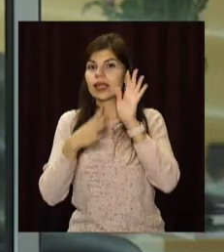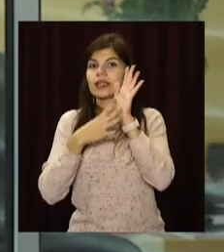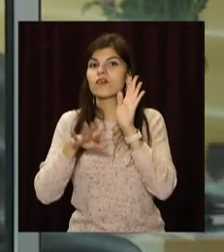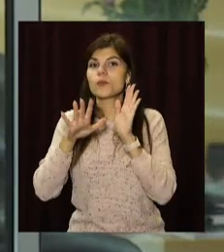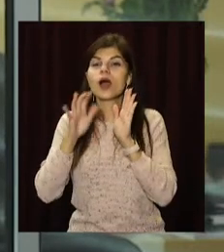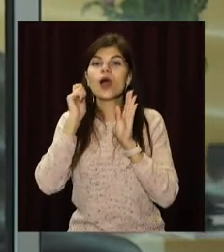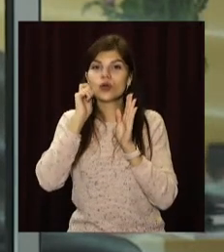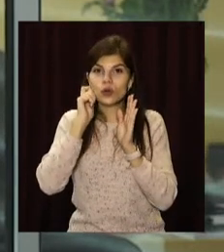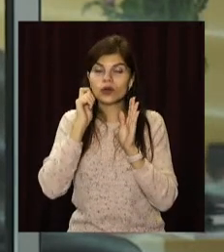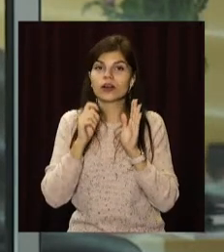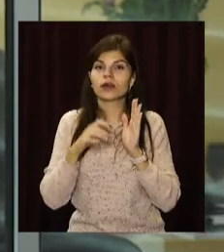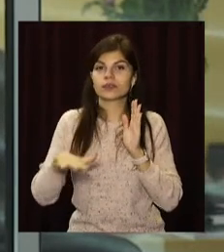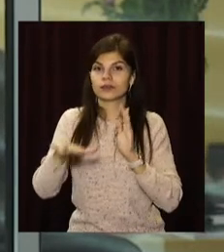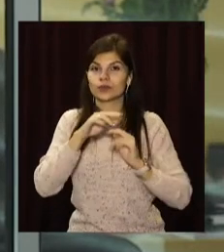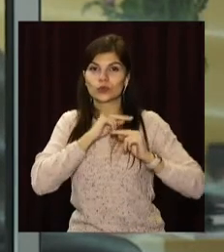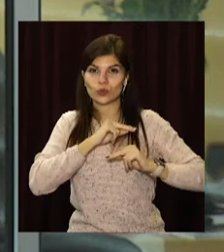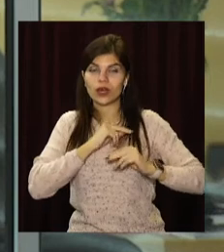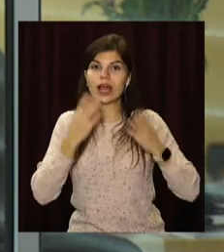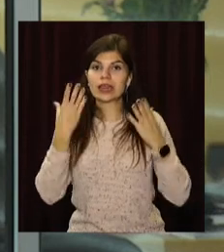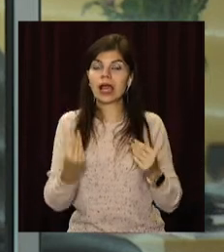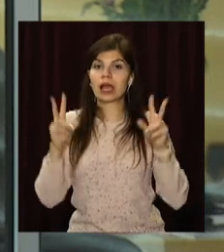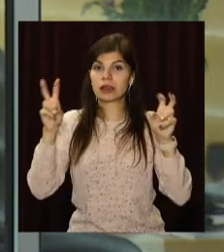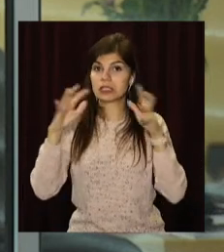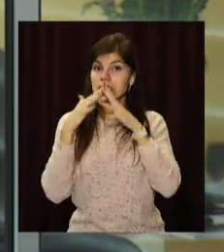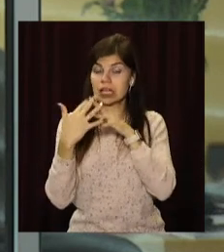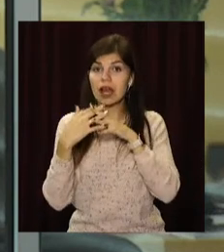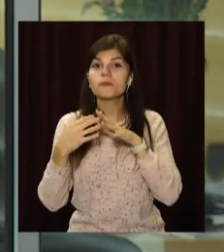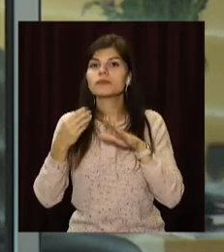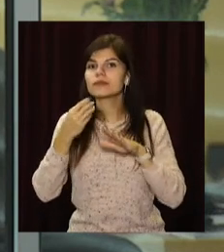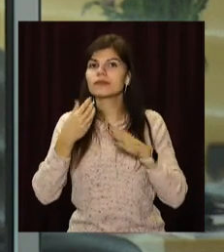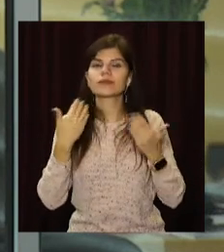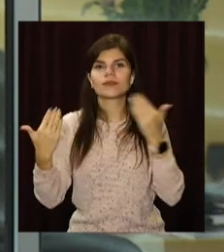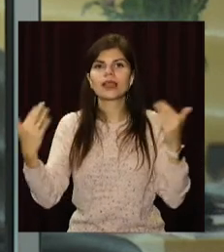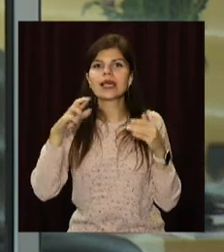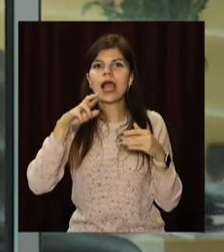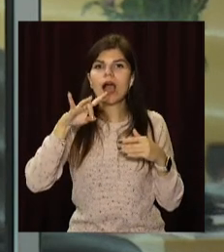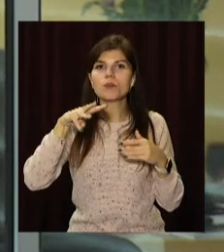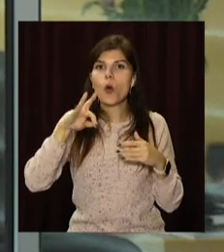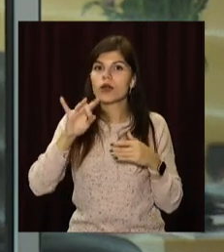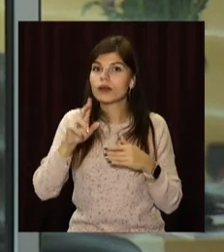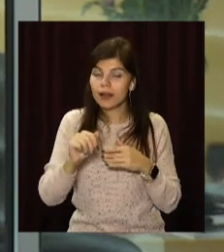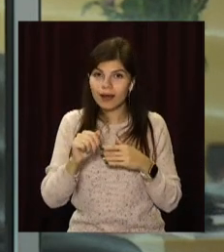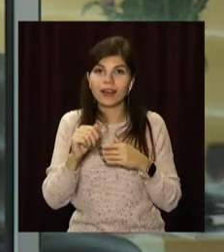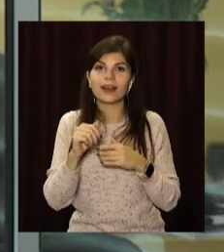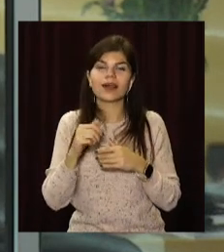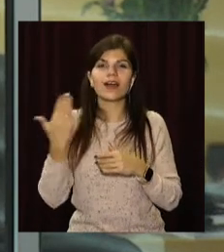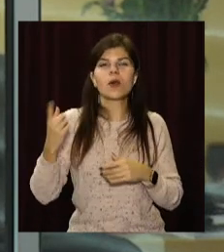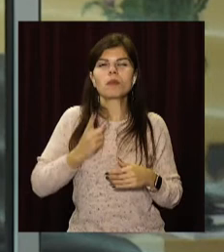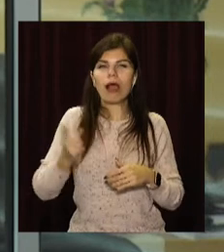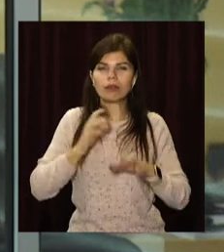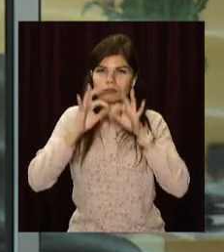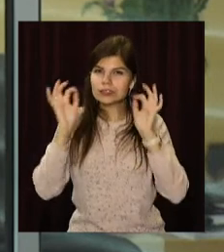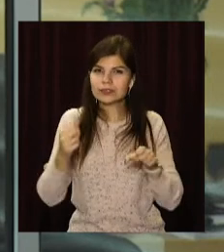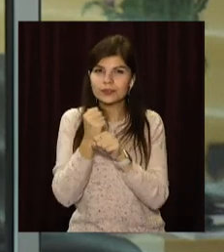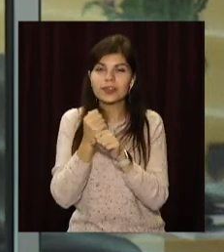95 років вони від трудовій відзначили День села. Ярмарок із домашніми смаколиками, алея з роботами народних майстрів,